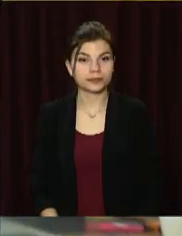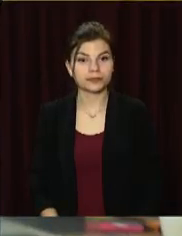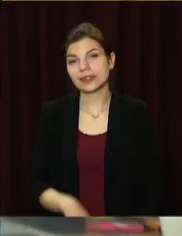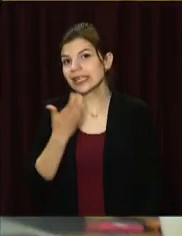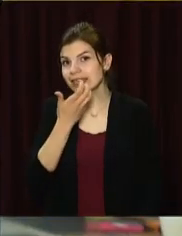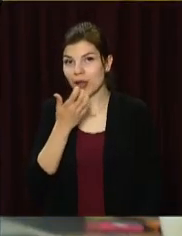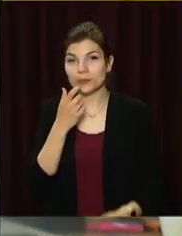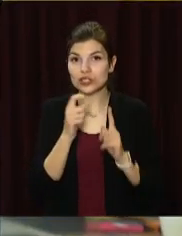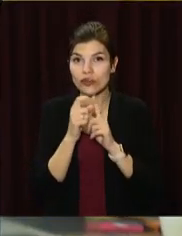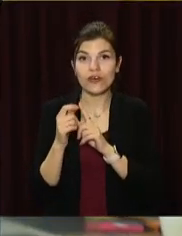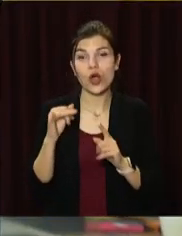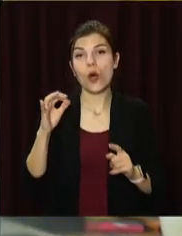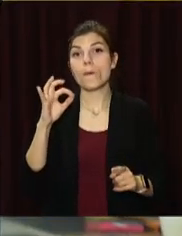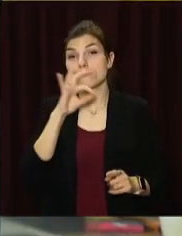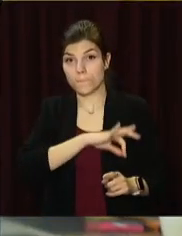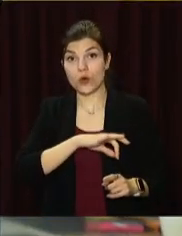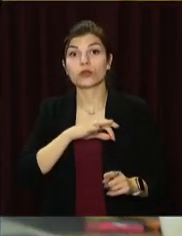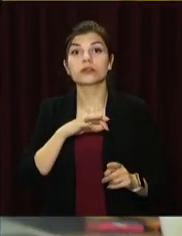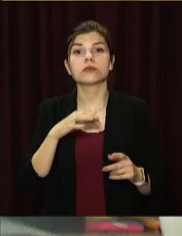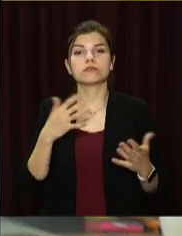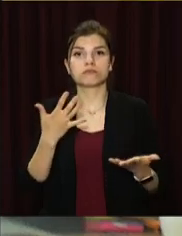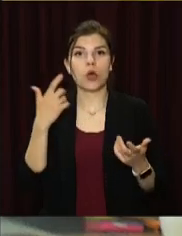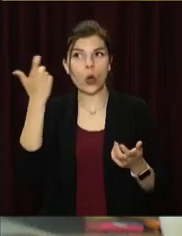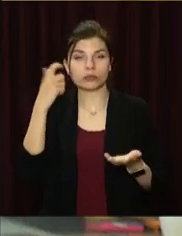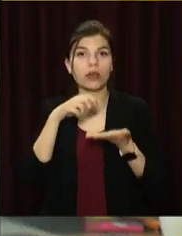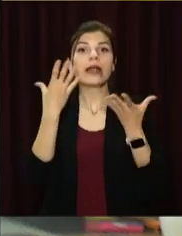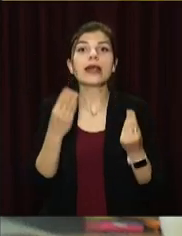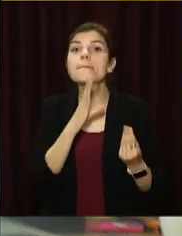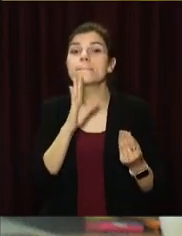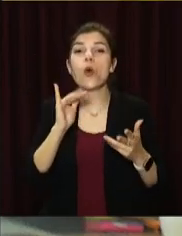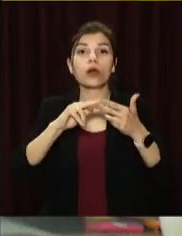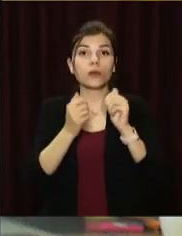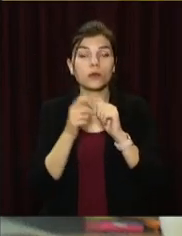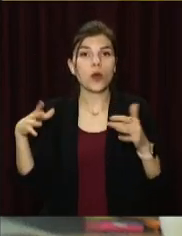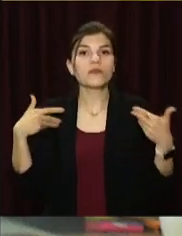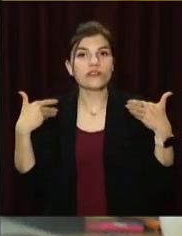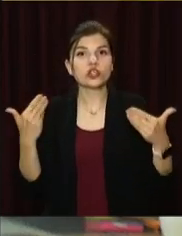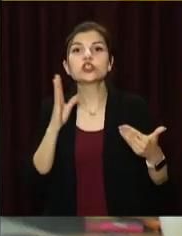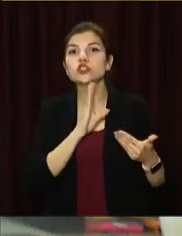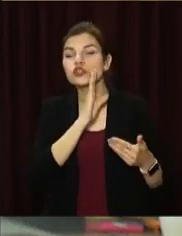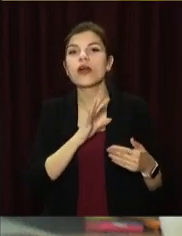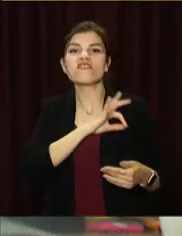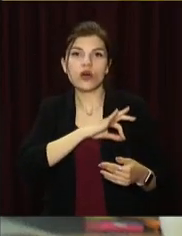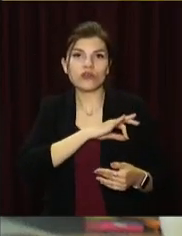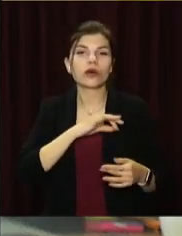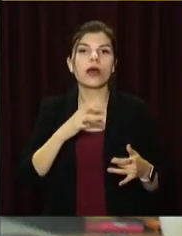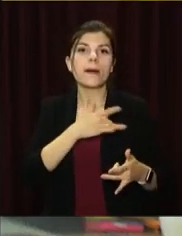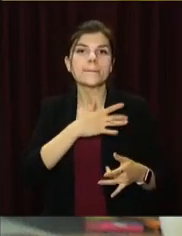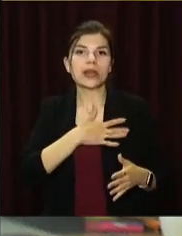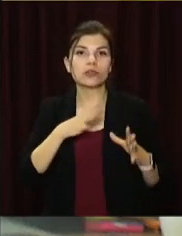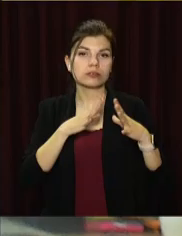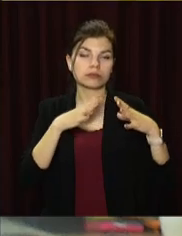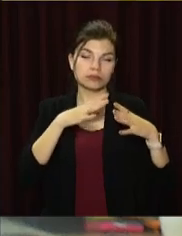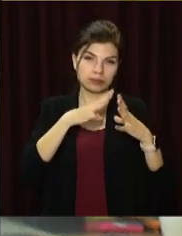Теплі слова та корисні в господарстві презенти. До Дня матері у Кам'янському привітали жінок-виховательок прийомних родин